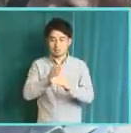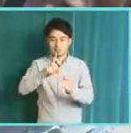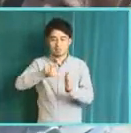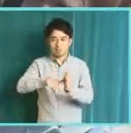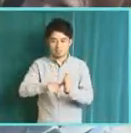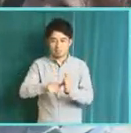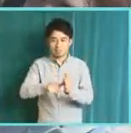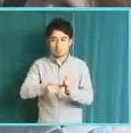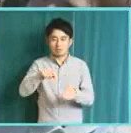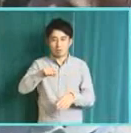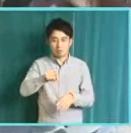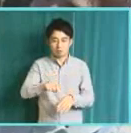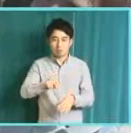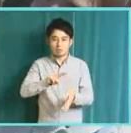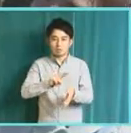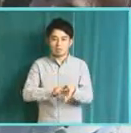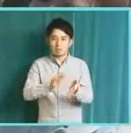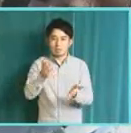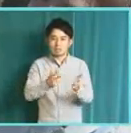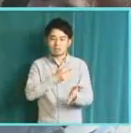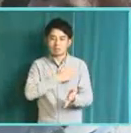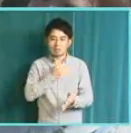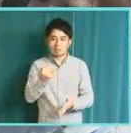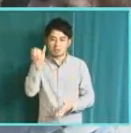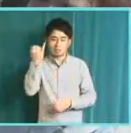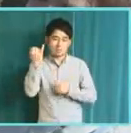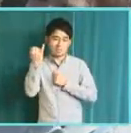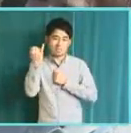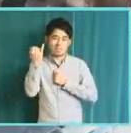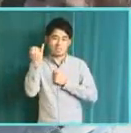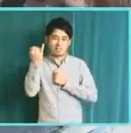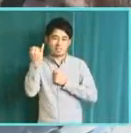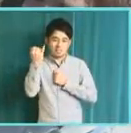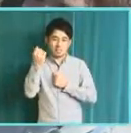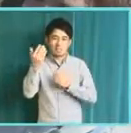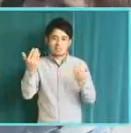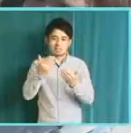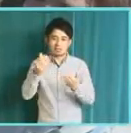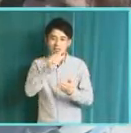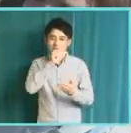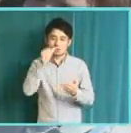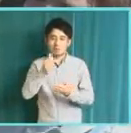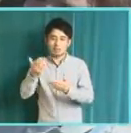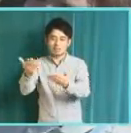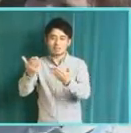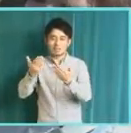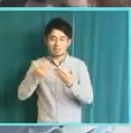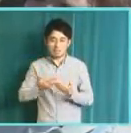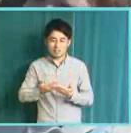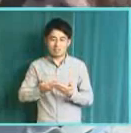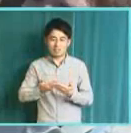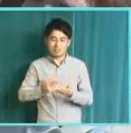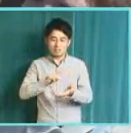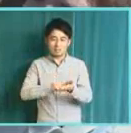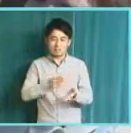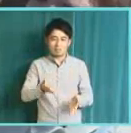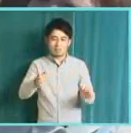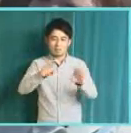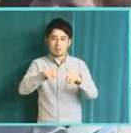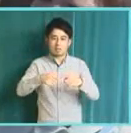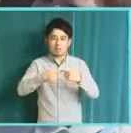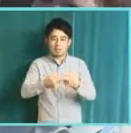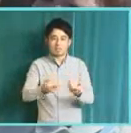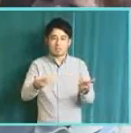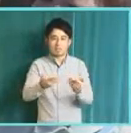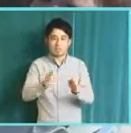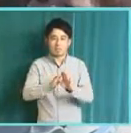の、市長さんが知り合い でそこでこの仕事を教えてもらって、この市立病院で働くことになりました